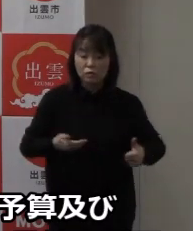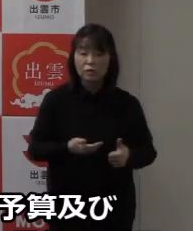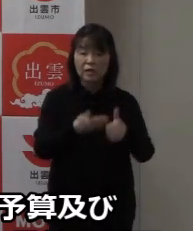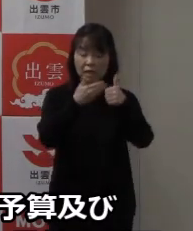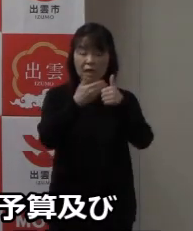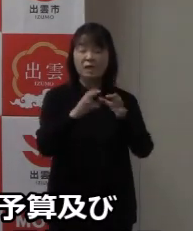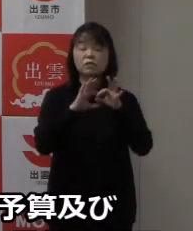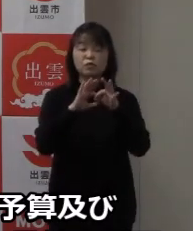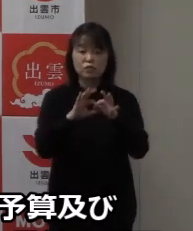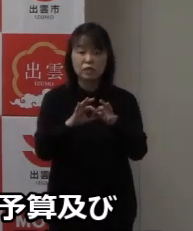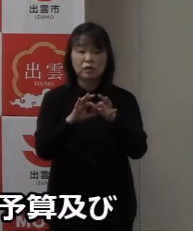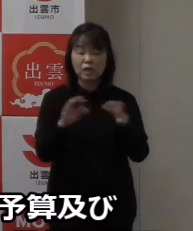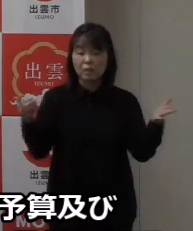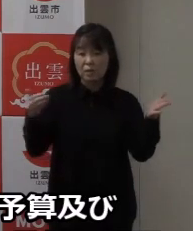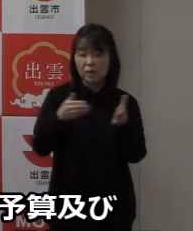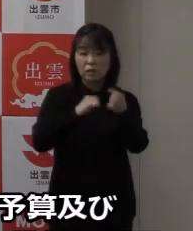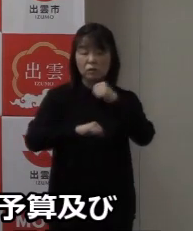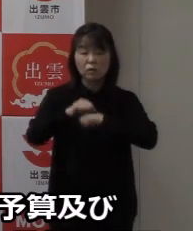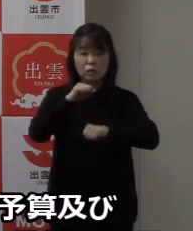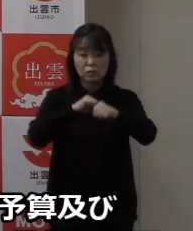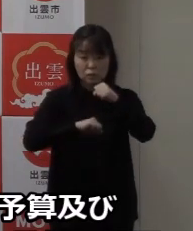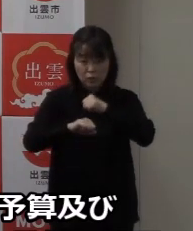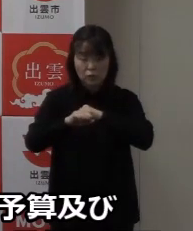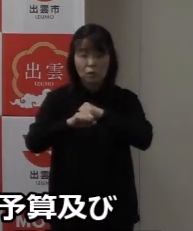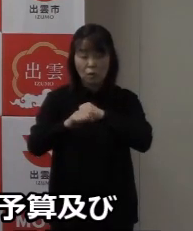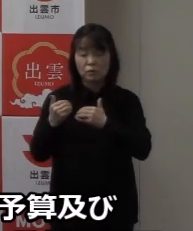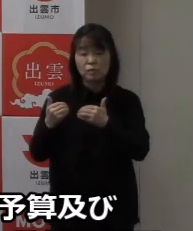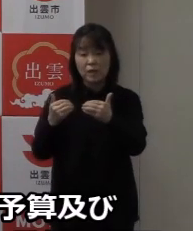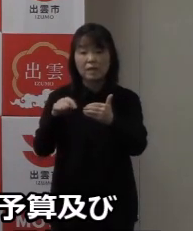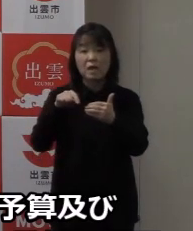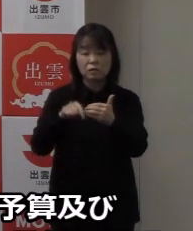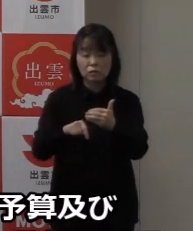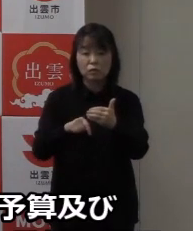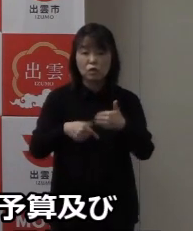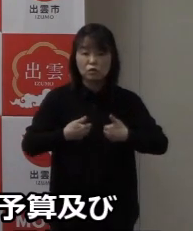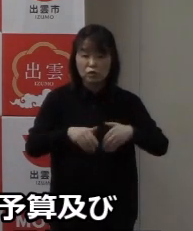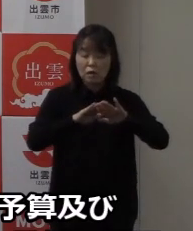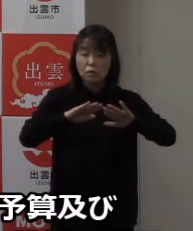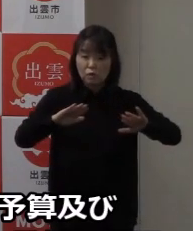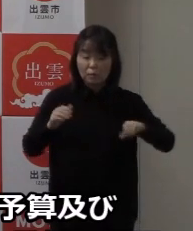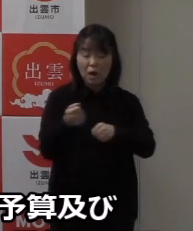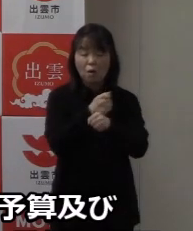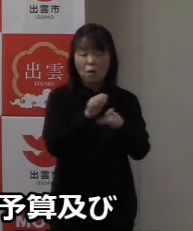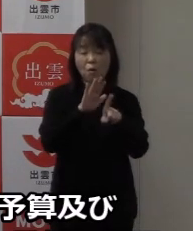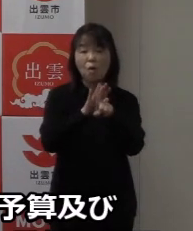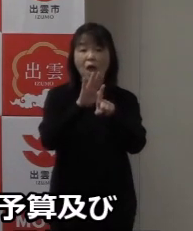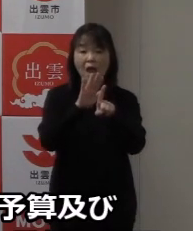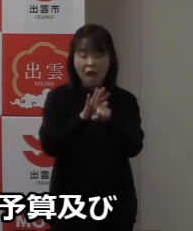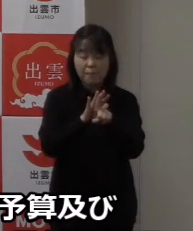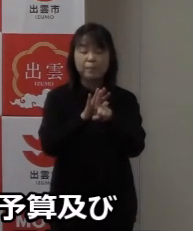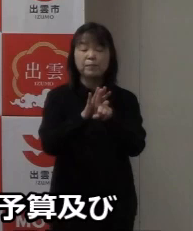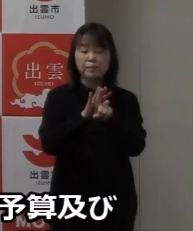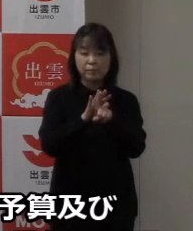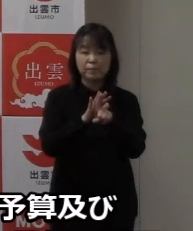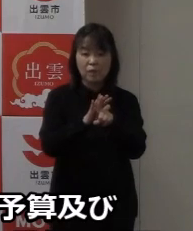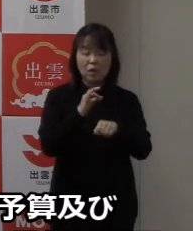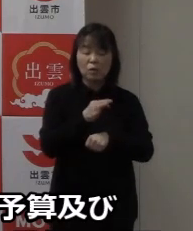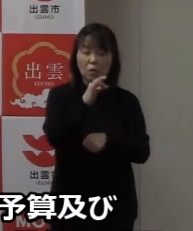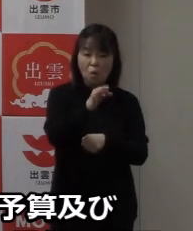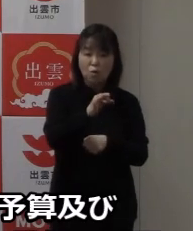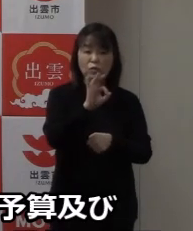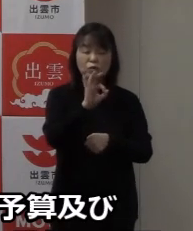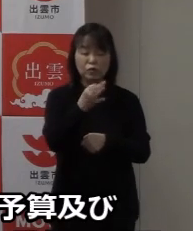ては、今まで取り組んでおります出産子育て応援交付金、妊婦乳幼児訪問事業、産後